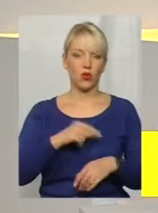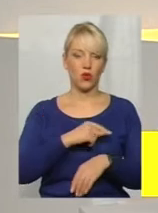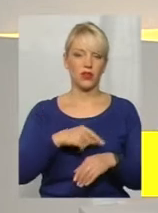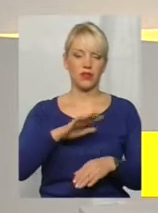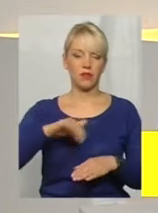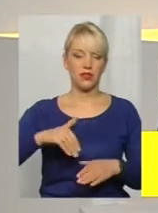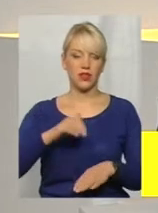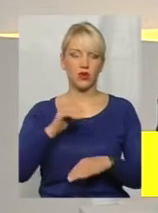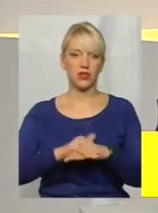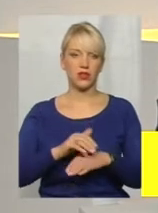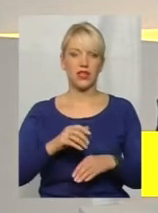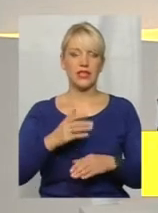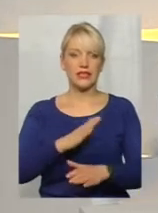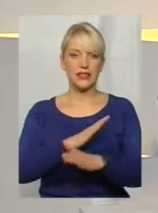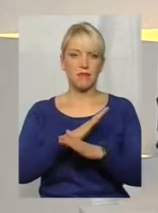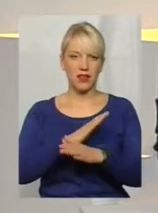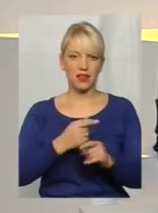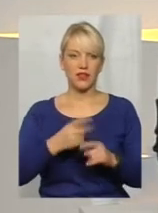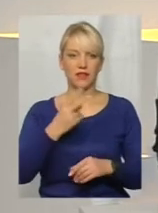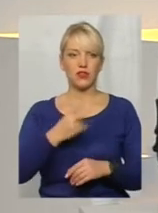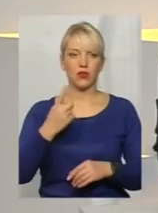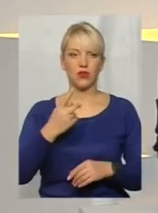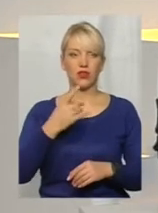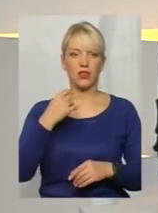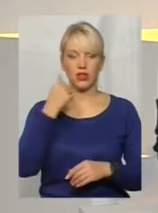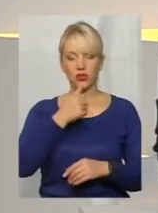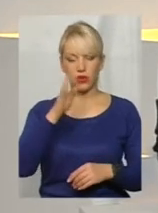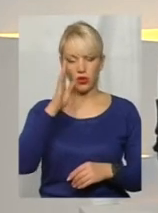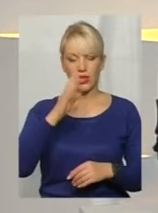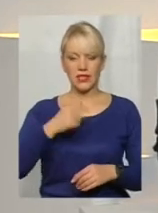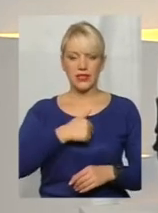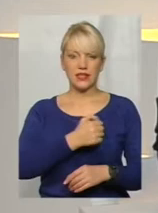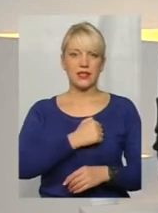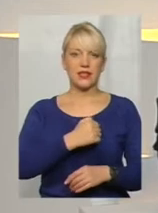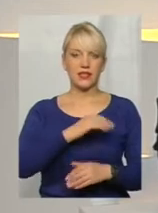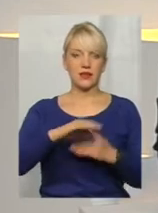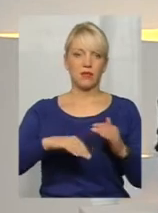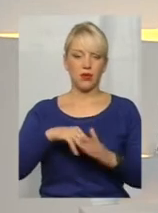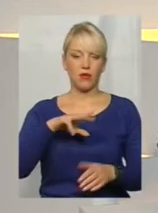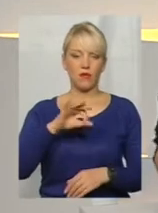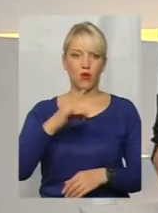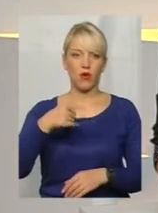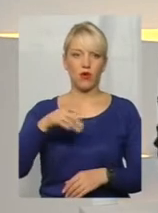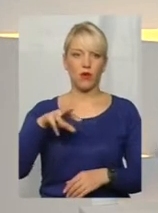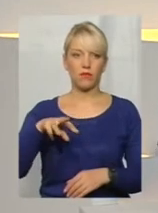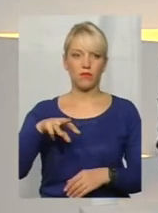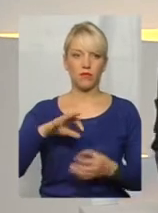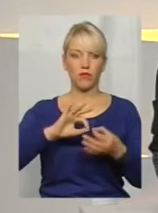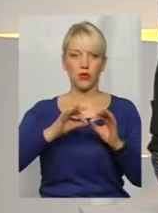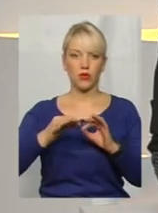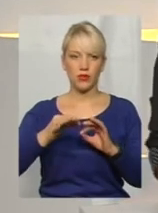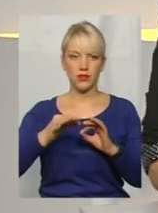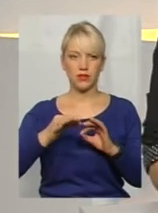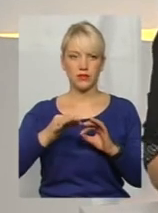констатації смерті у 21-річного чоловіка забили серце під дверима моргу. Подробиці